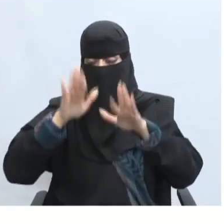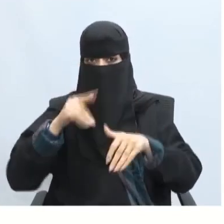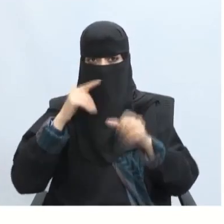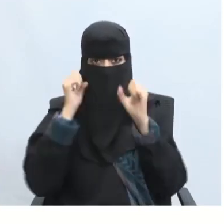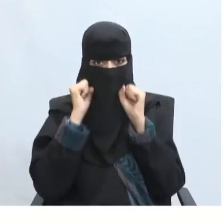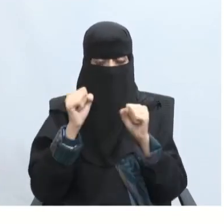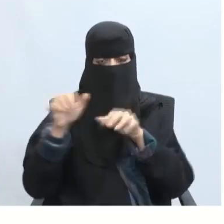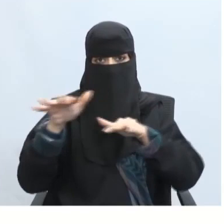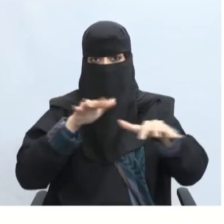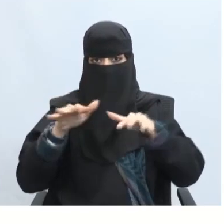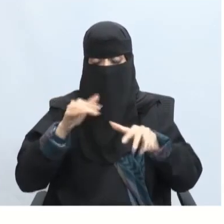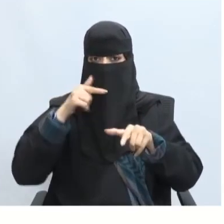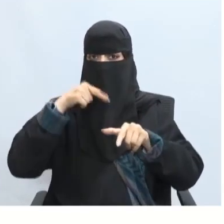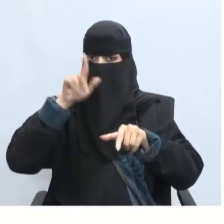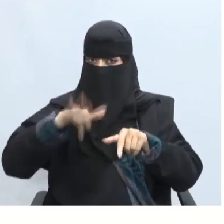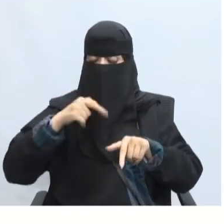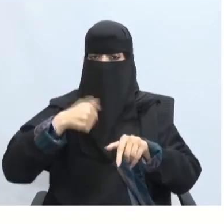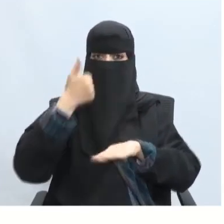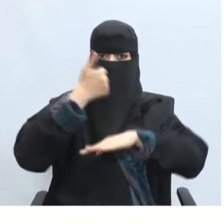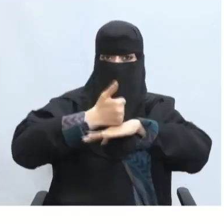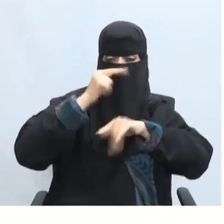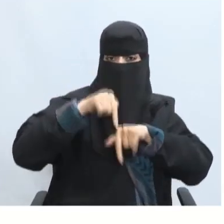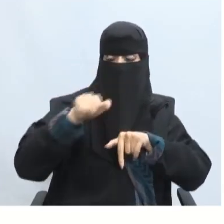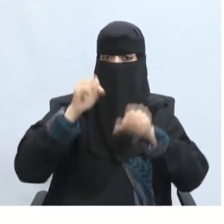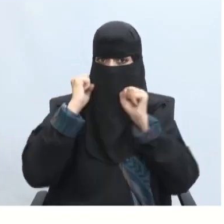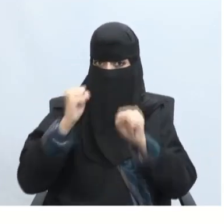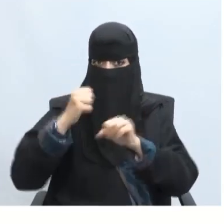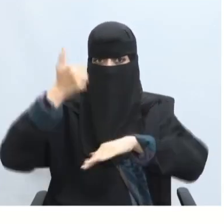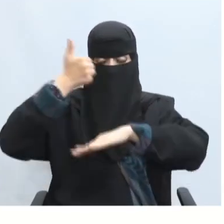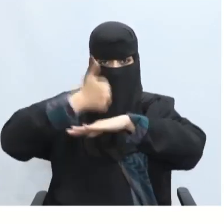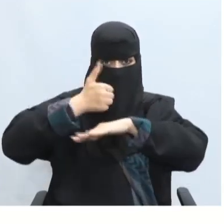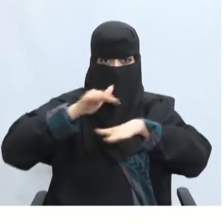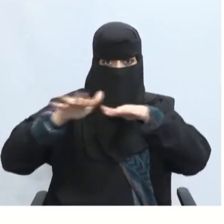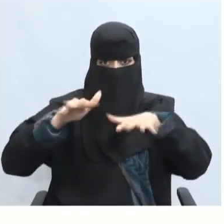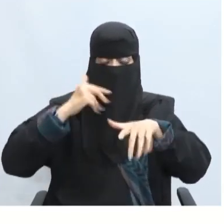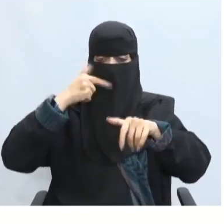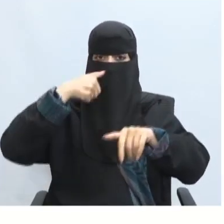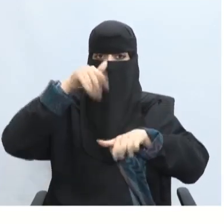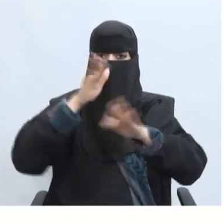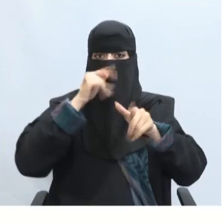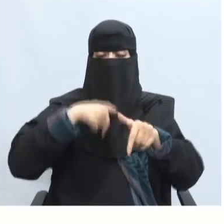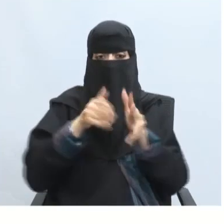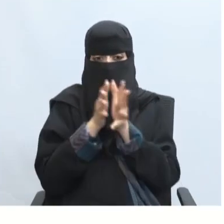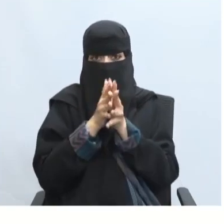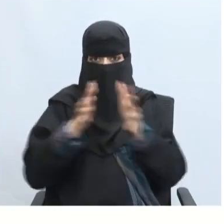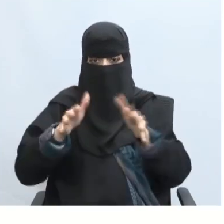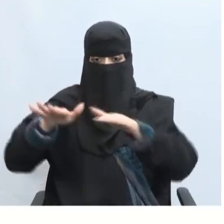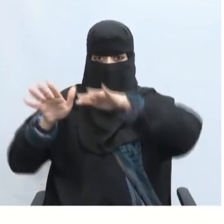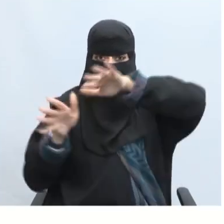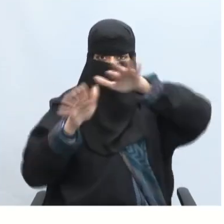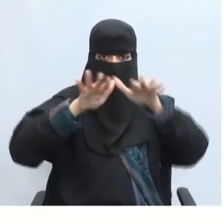شده الزلزال وذكرنا بانها تعتمد شده الزلزال بصوره رئيسه على سعه الامواج